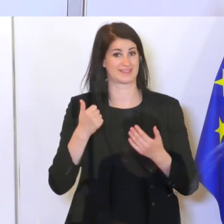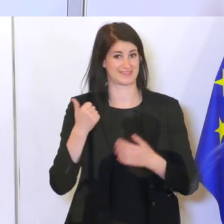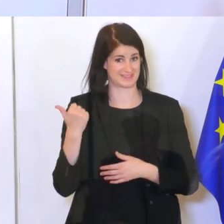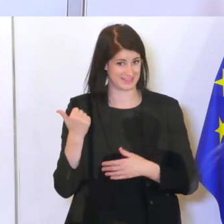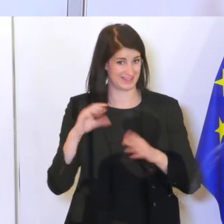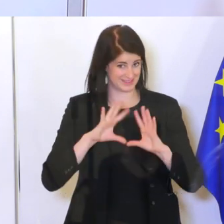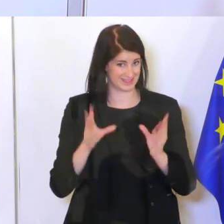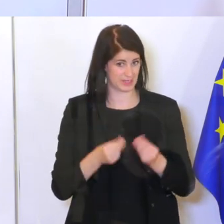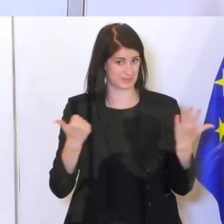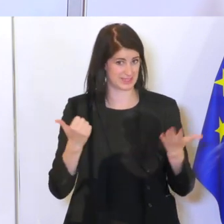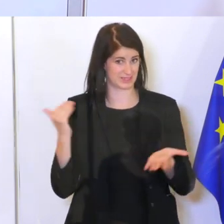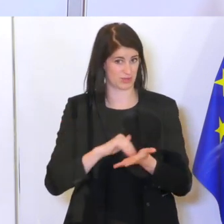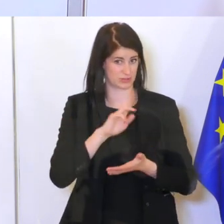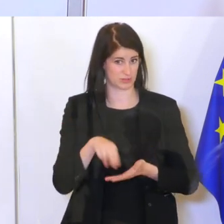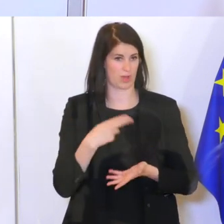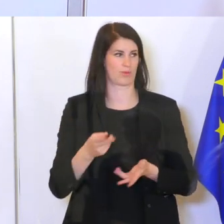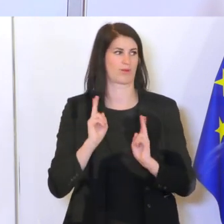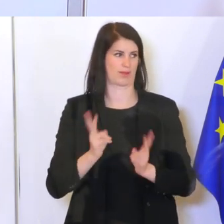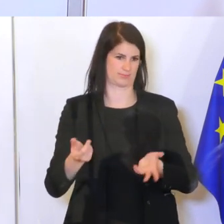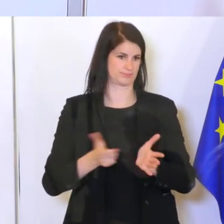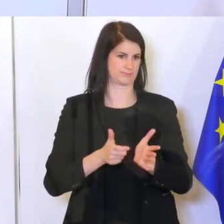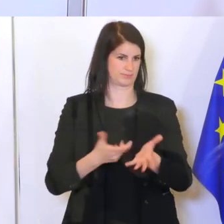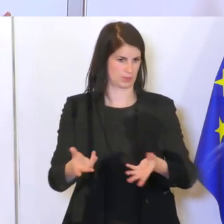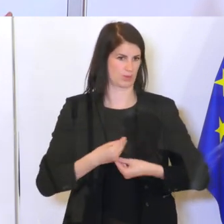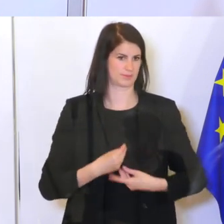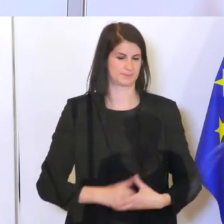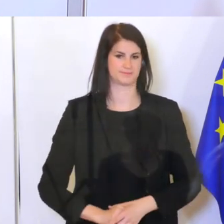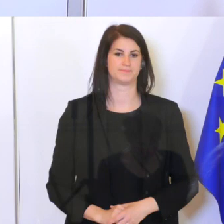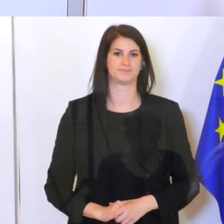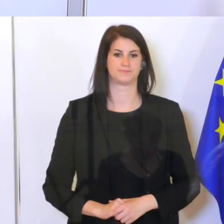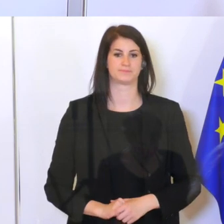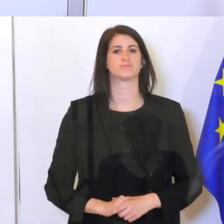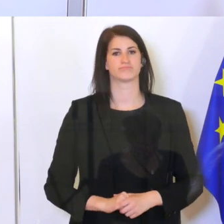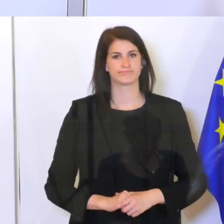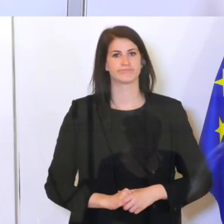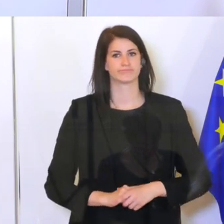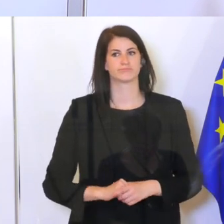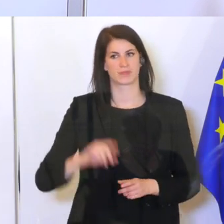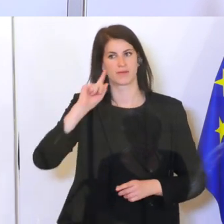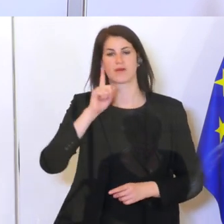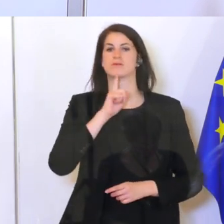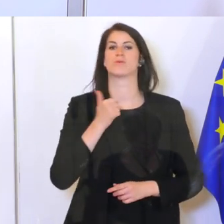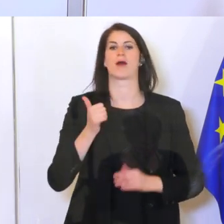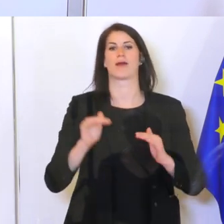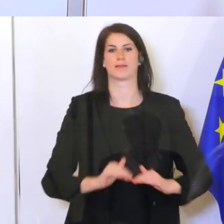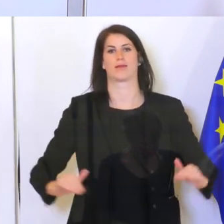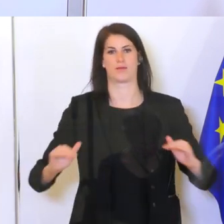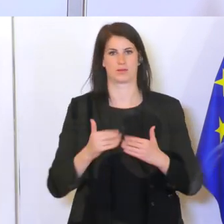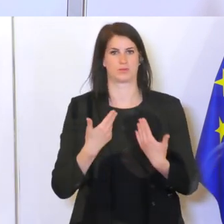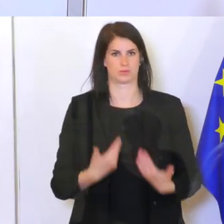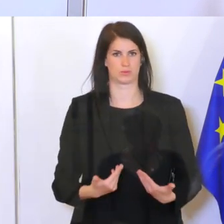6.000 Euro, die hier vorgesehen sind. Wir wissen, dass das nur eine Ebene ist, abschließend, wo